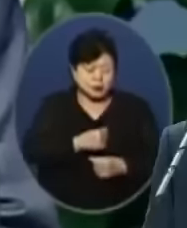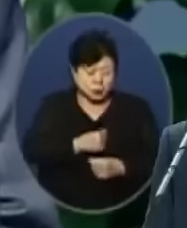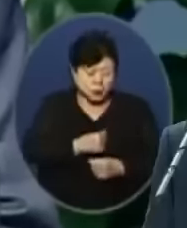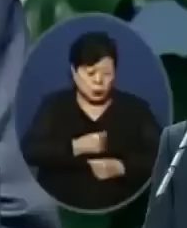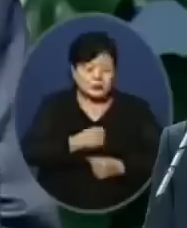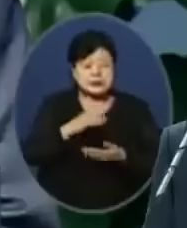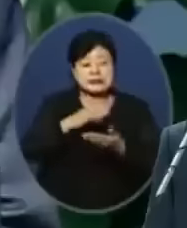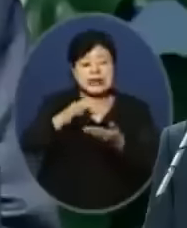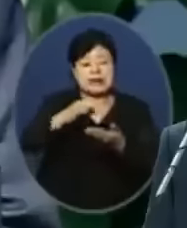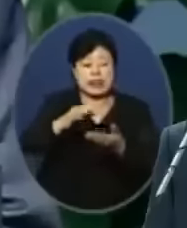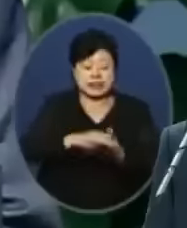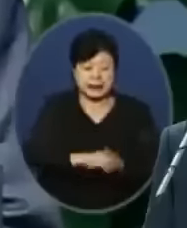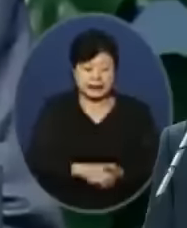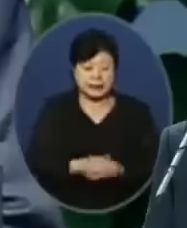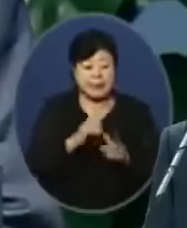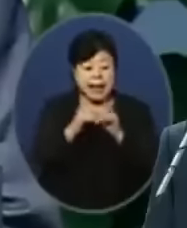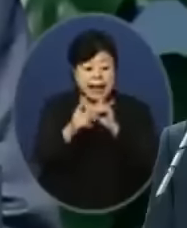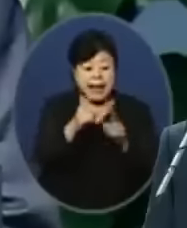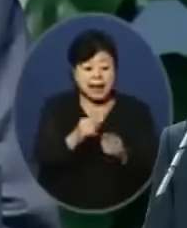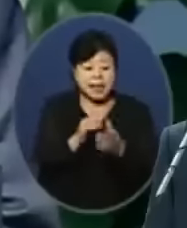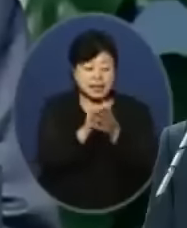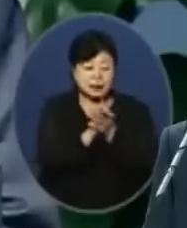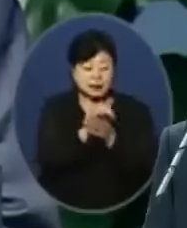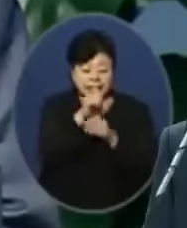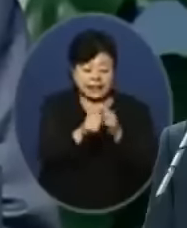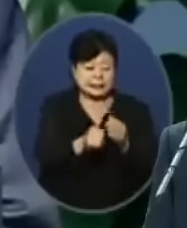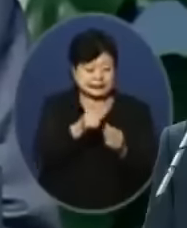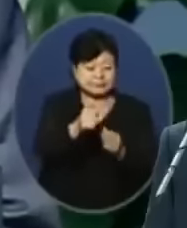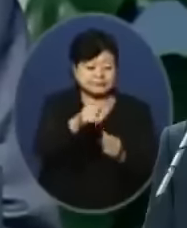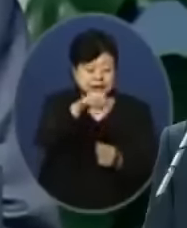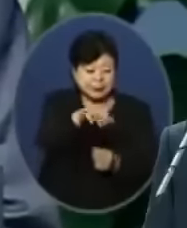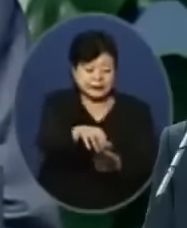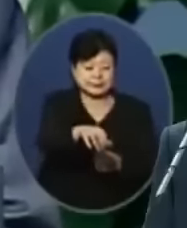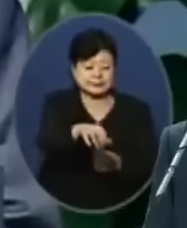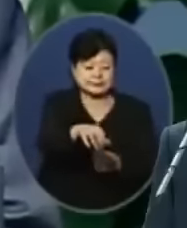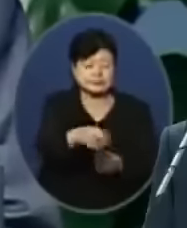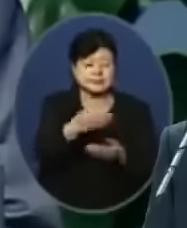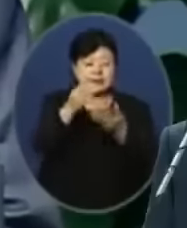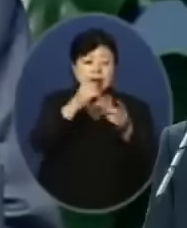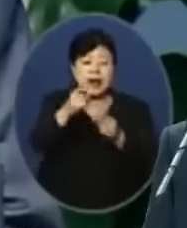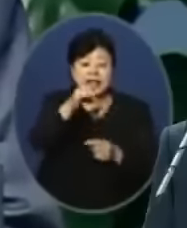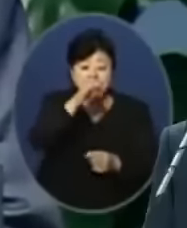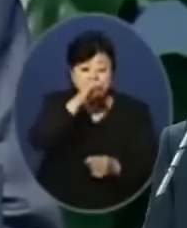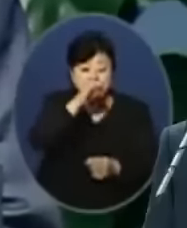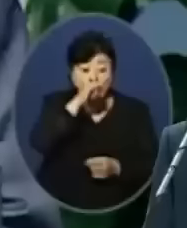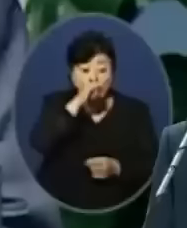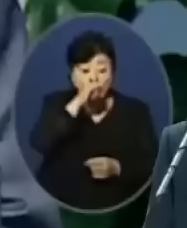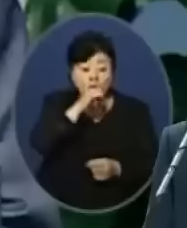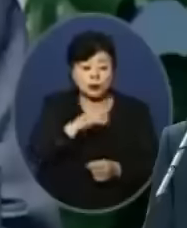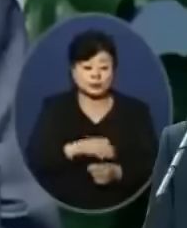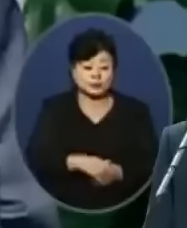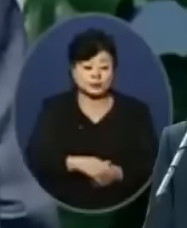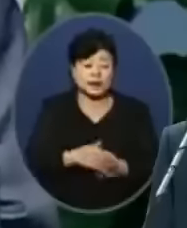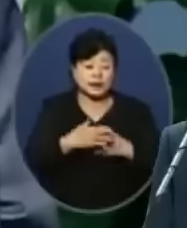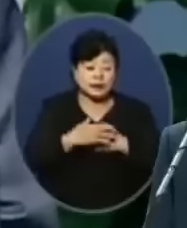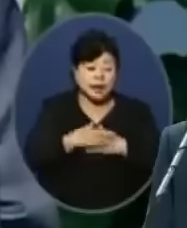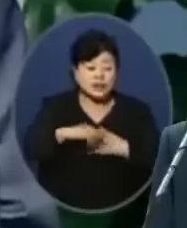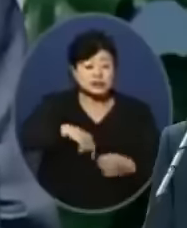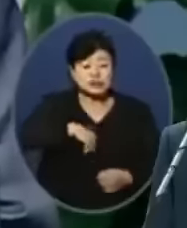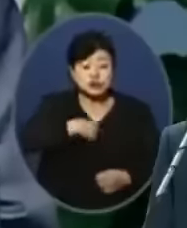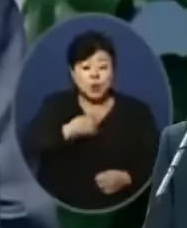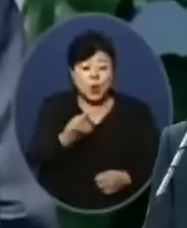조심해서 해야 되는 것입니다. 말은 기도할 때 하나님 앞에서 드리는 말이 있고 내